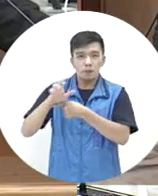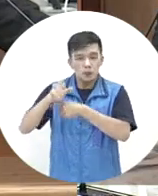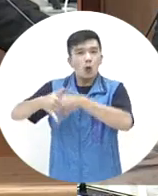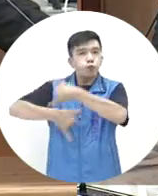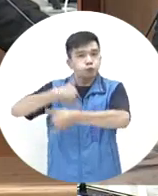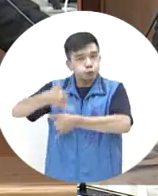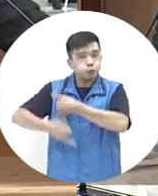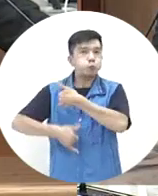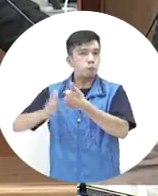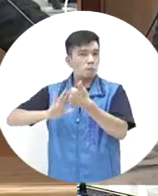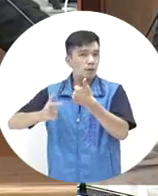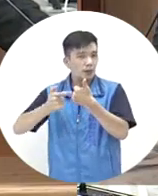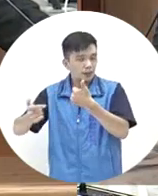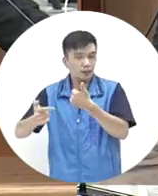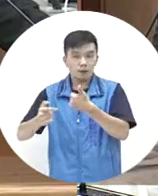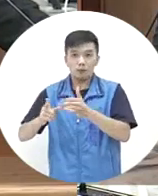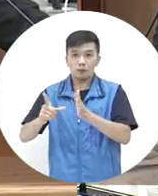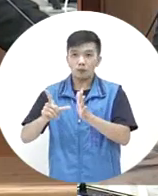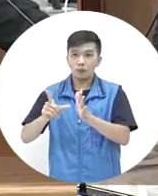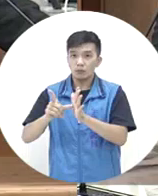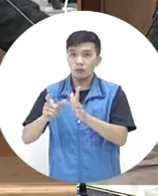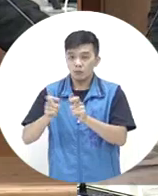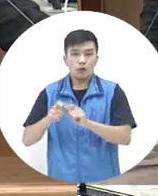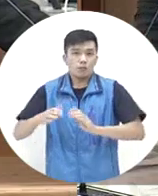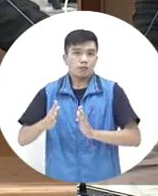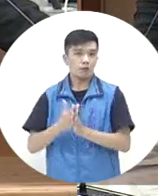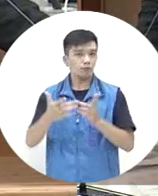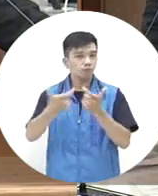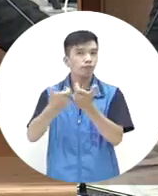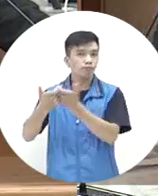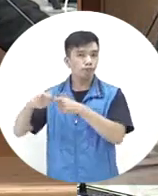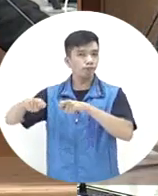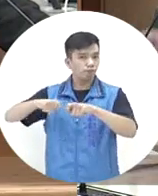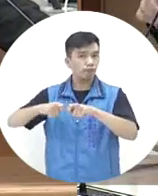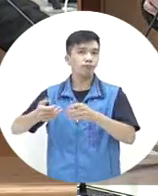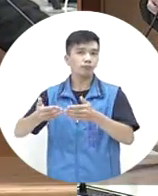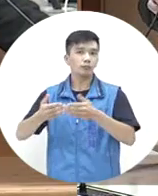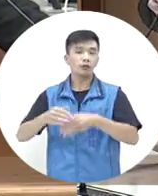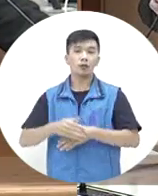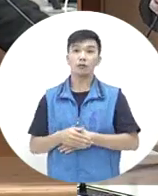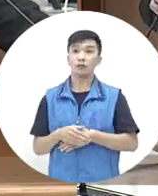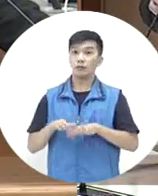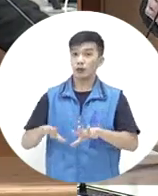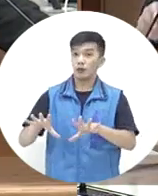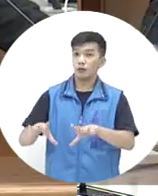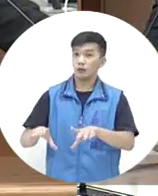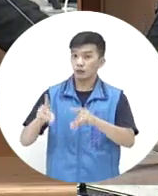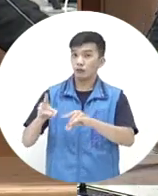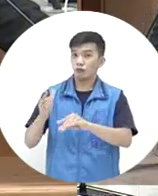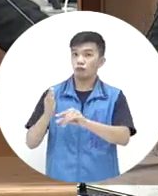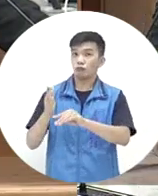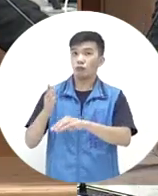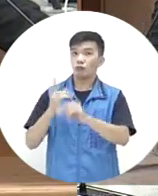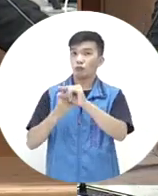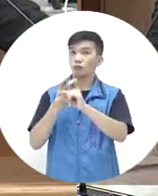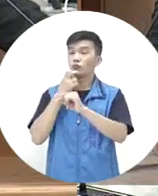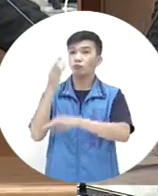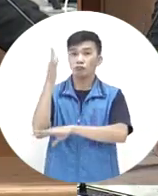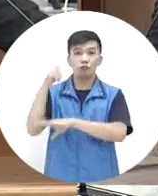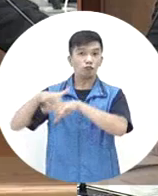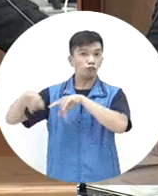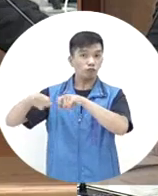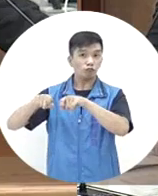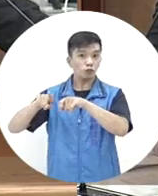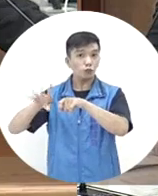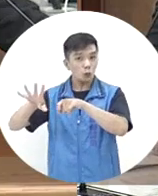的应应。所以一开始中央有这样一个方向，当然地方就像您说